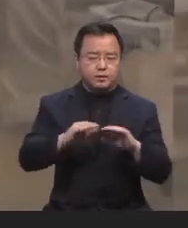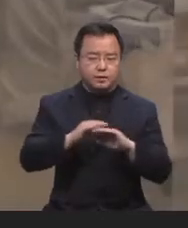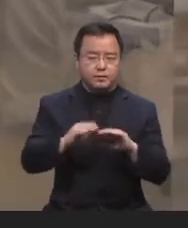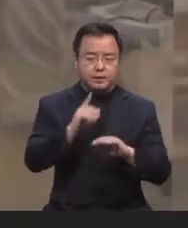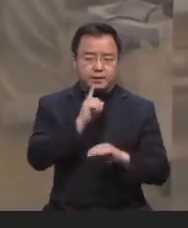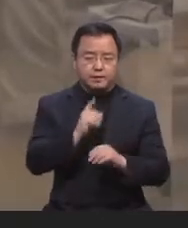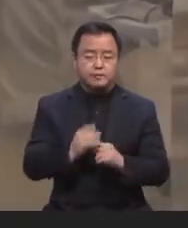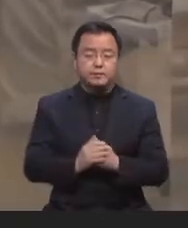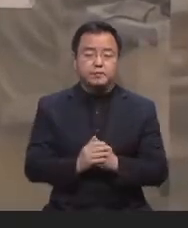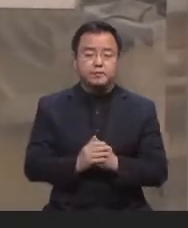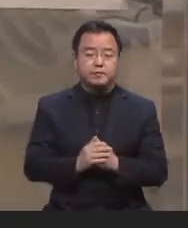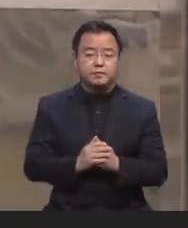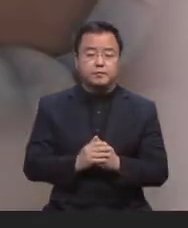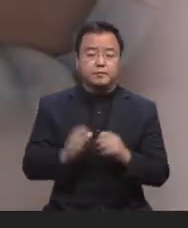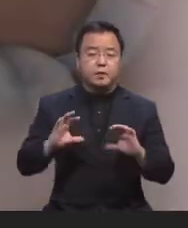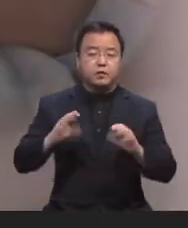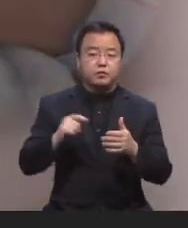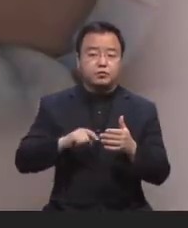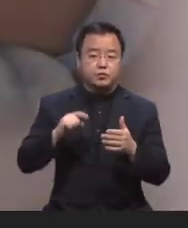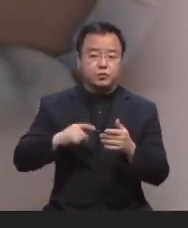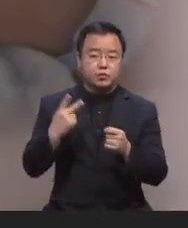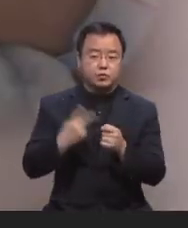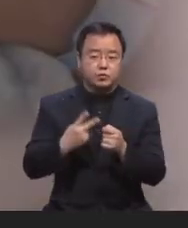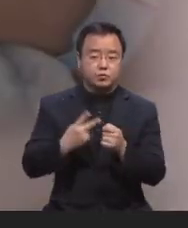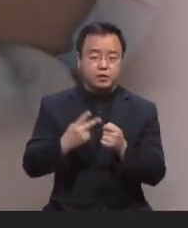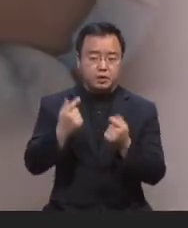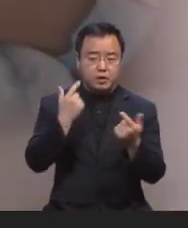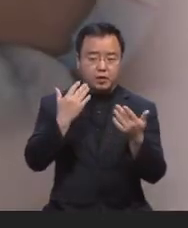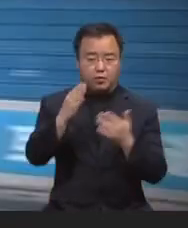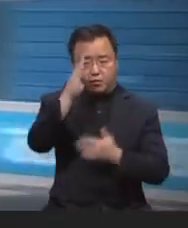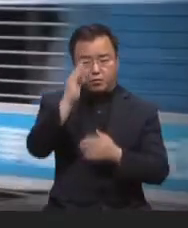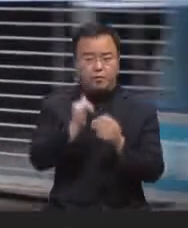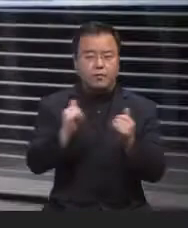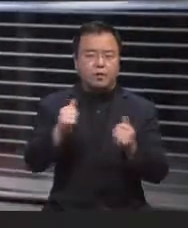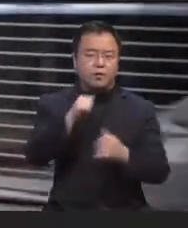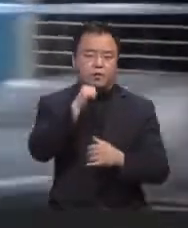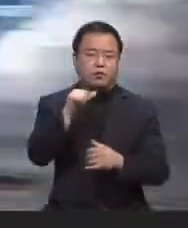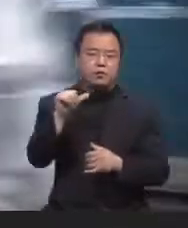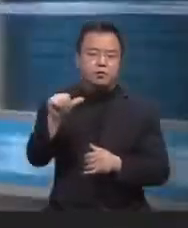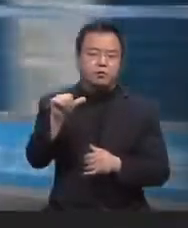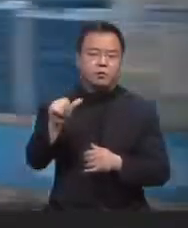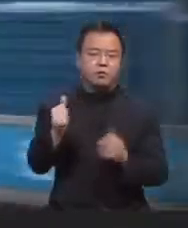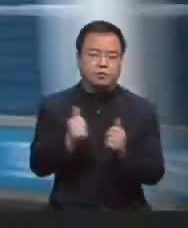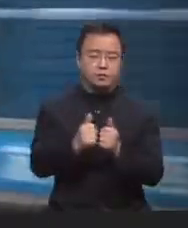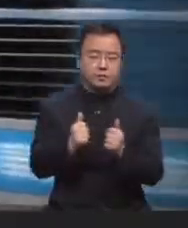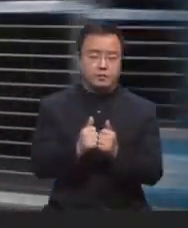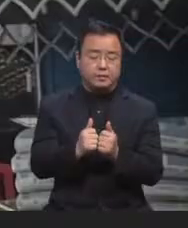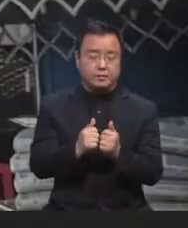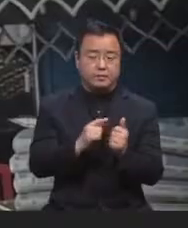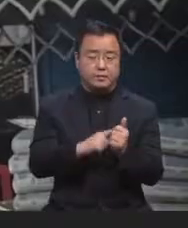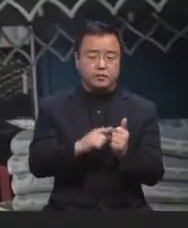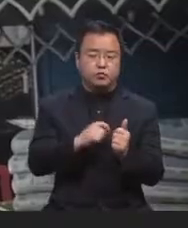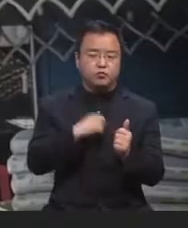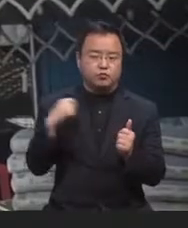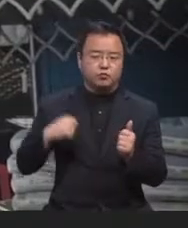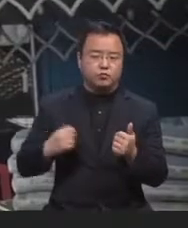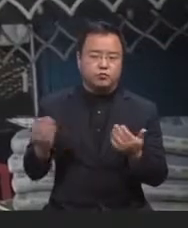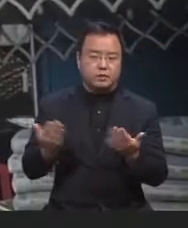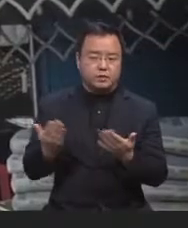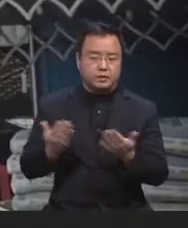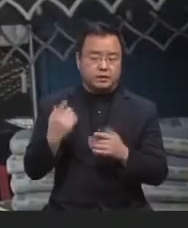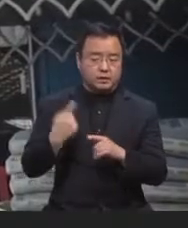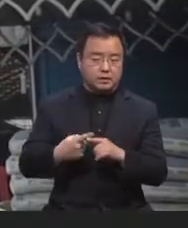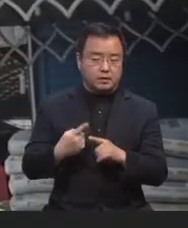국내 두번째 우아한 폐렴 확진 자는 55세의 남성입니다 중국 우한 시 에서 일하던 이 남성은 지난 10일 처음